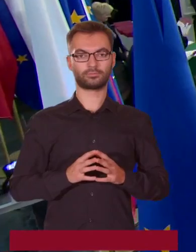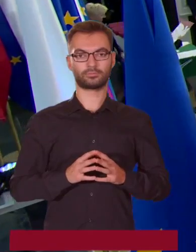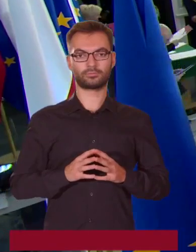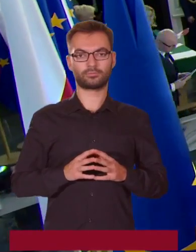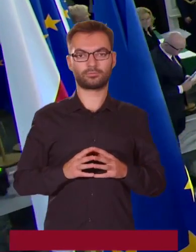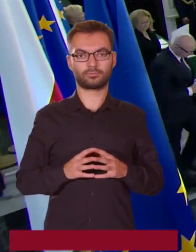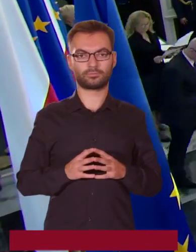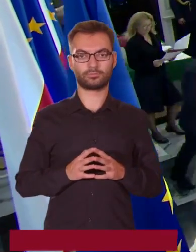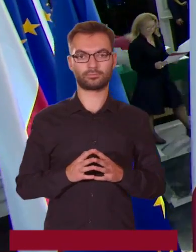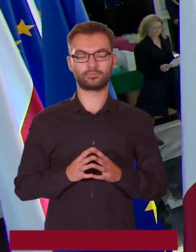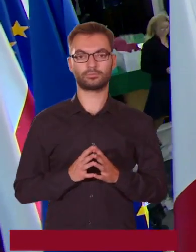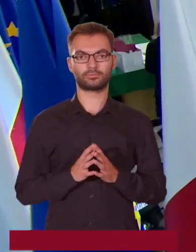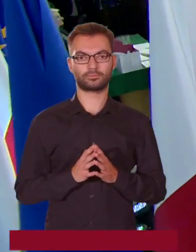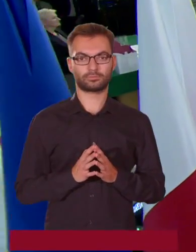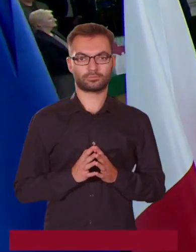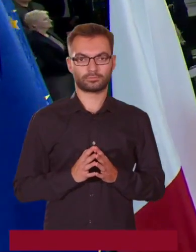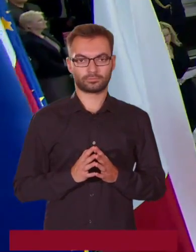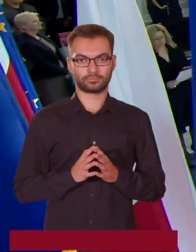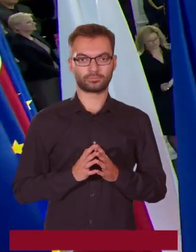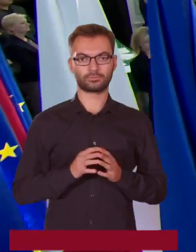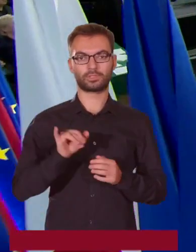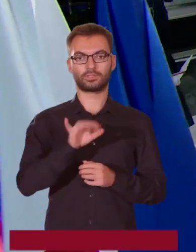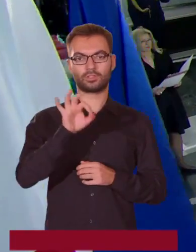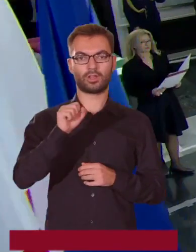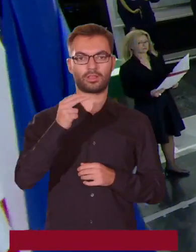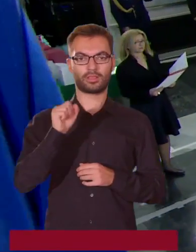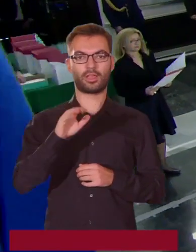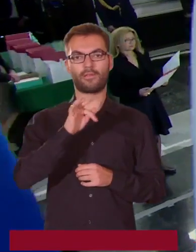Poproszę panią Joannę Fabisiak.